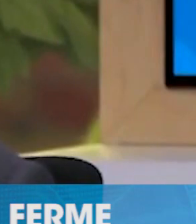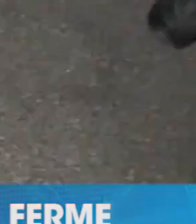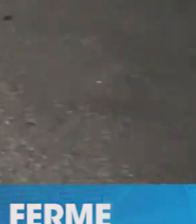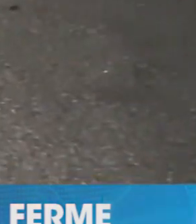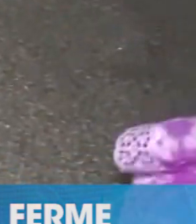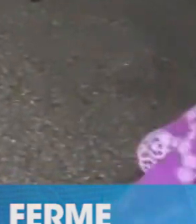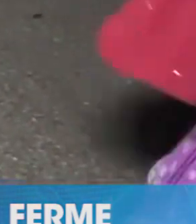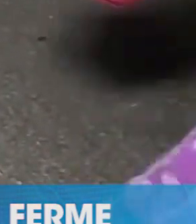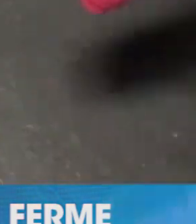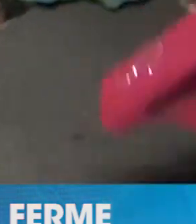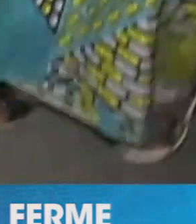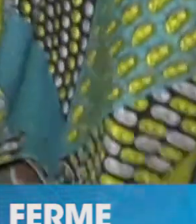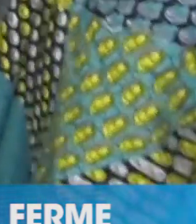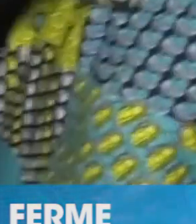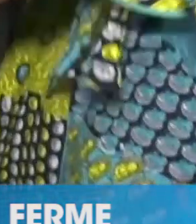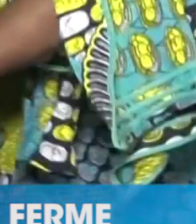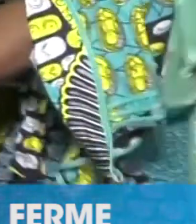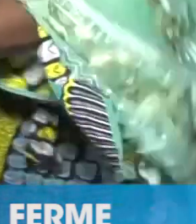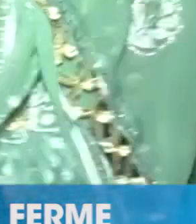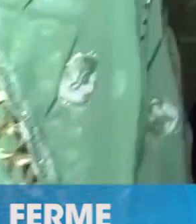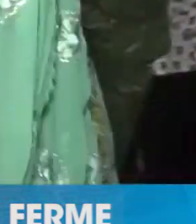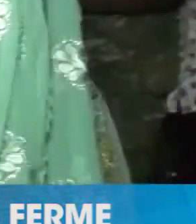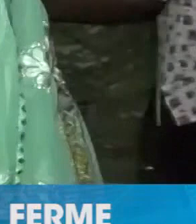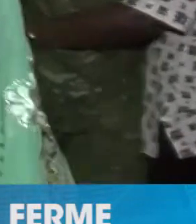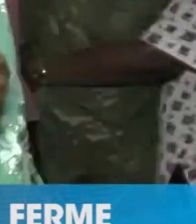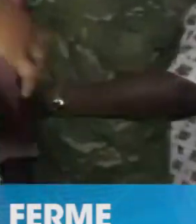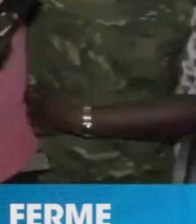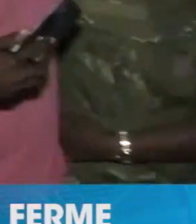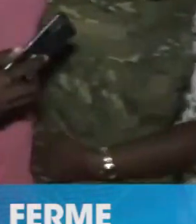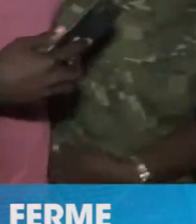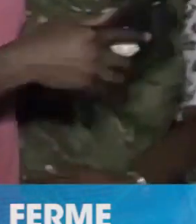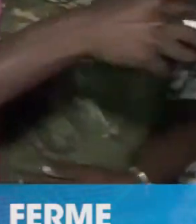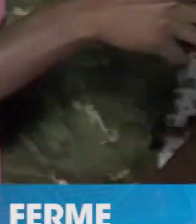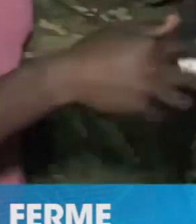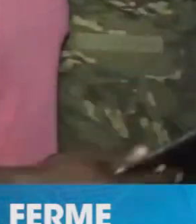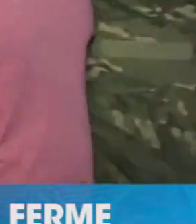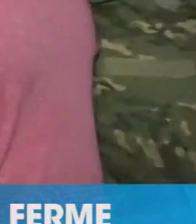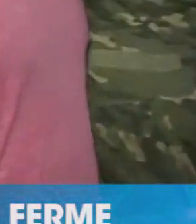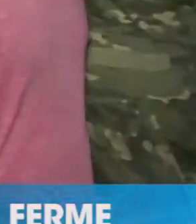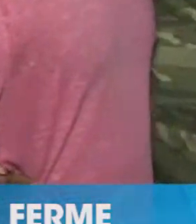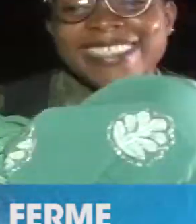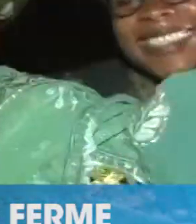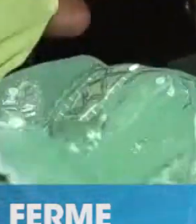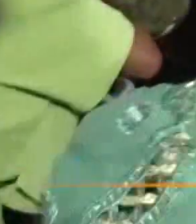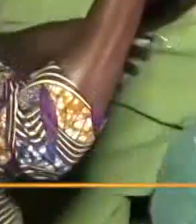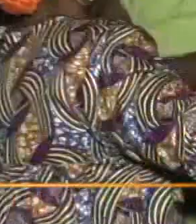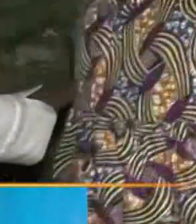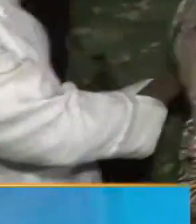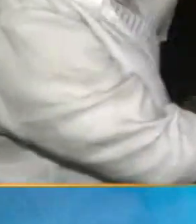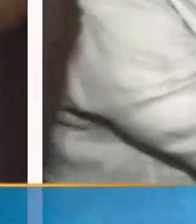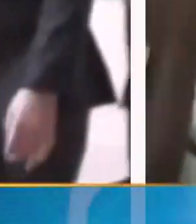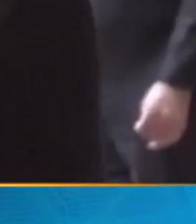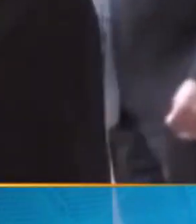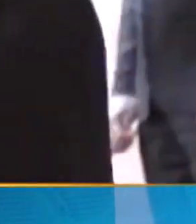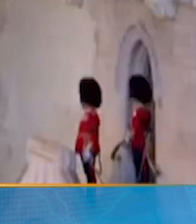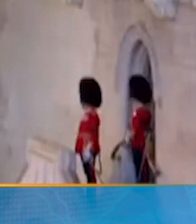de l'Organisation des Nations Unies. Dans une interview, Antonio Guterres a appelé les autorités maliennes à régler